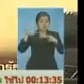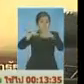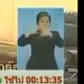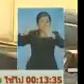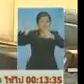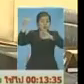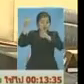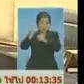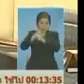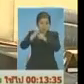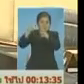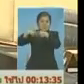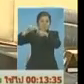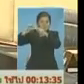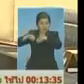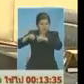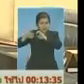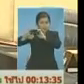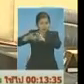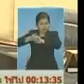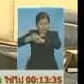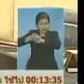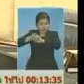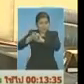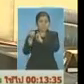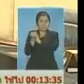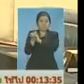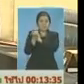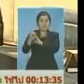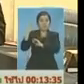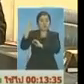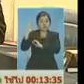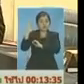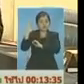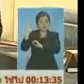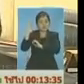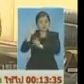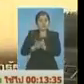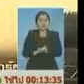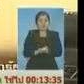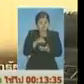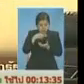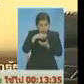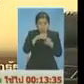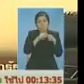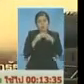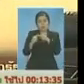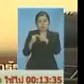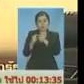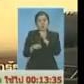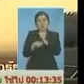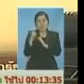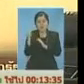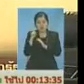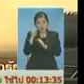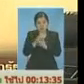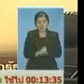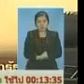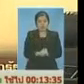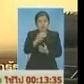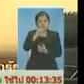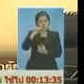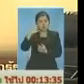ว้เกื้อกูลอำนวยให้กับบริษัทผมเรียนท่านประธานต่อนะครับเหตุใดสตช.จึง